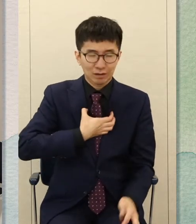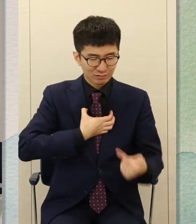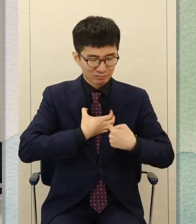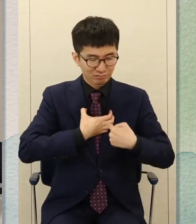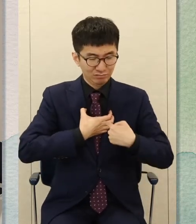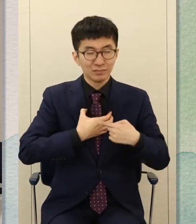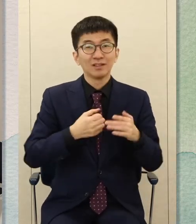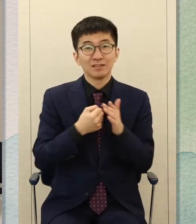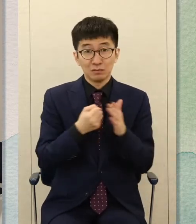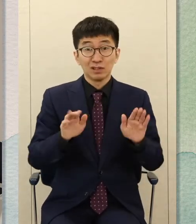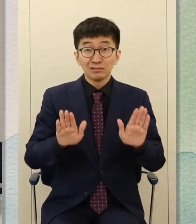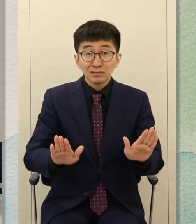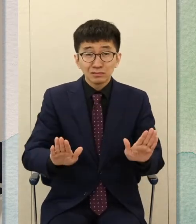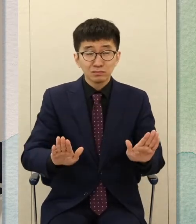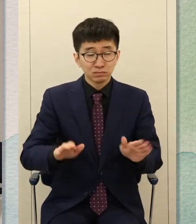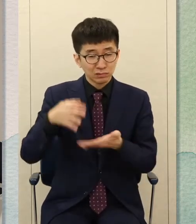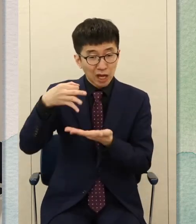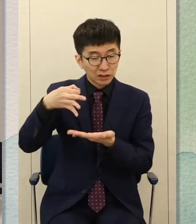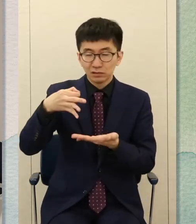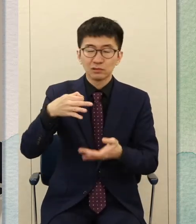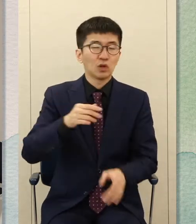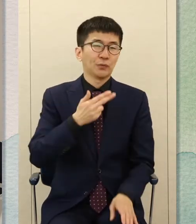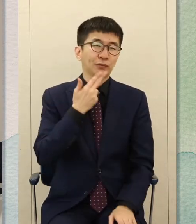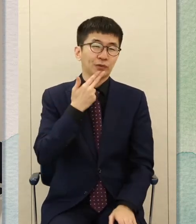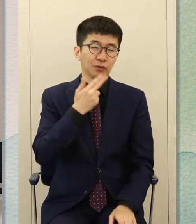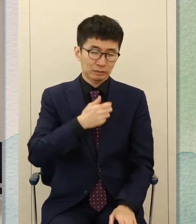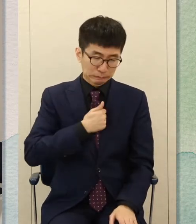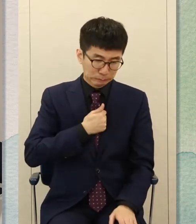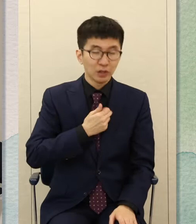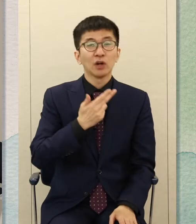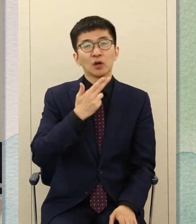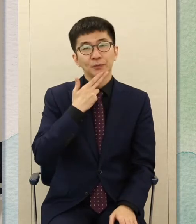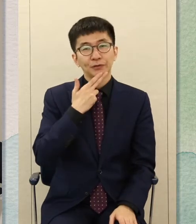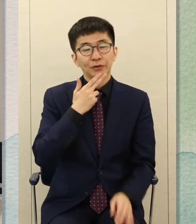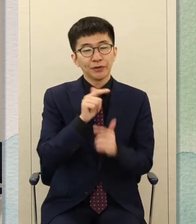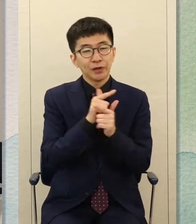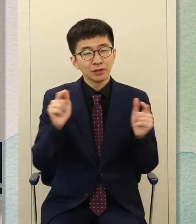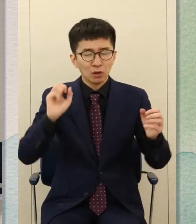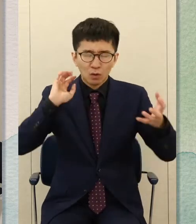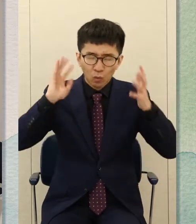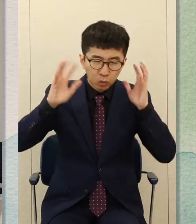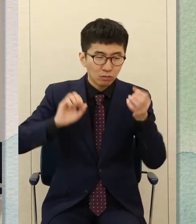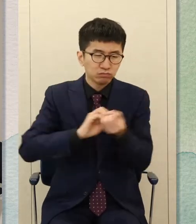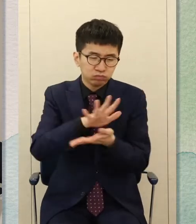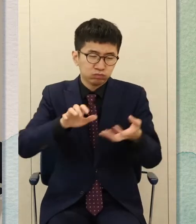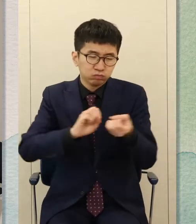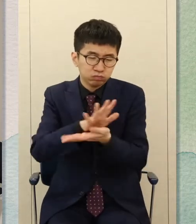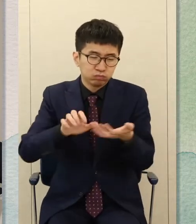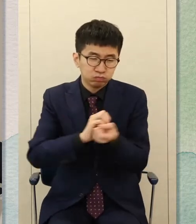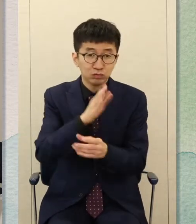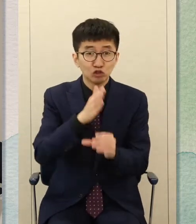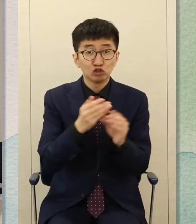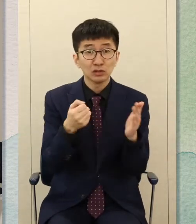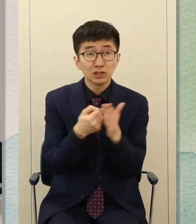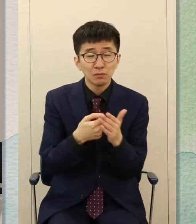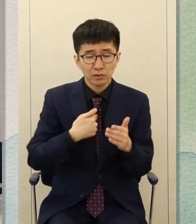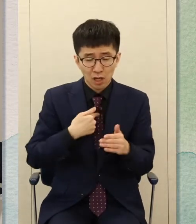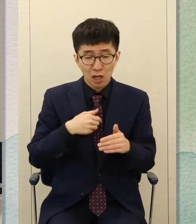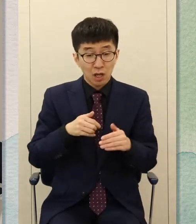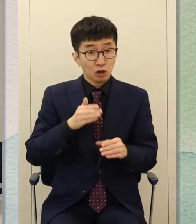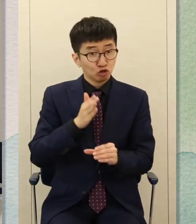가치관이 흐트러진 세계 내에서 어떻게 중심을 가지고 가치를 유지하면서 살아갈 것인가.